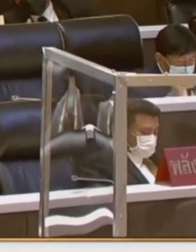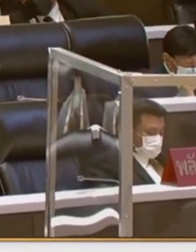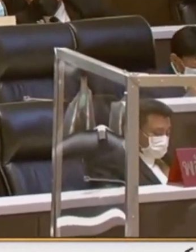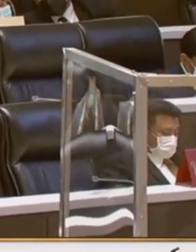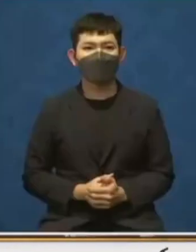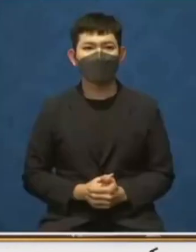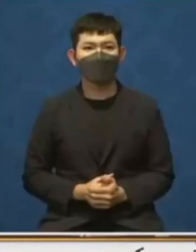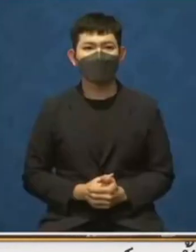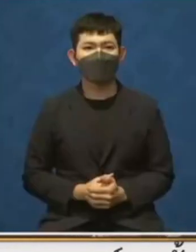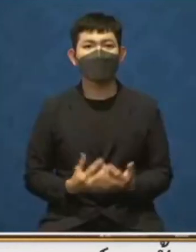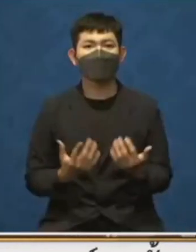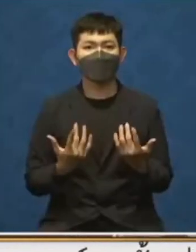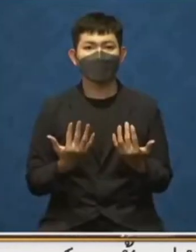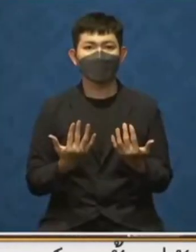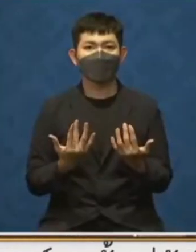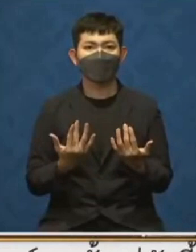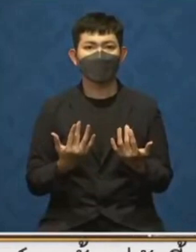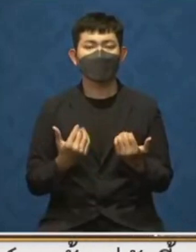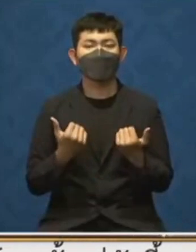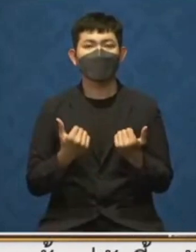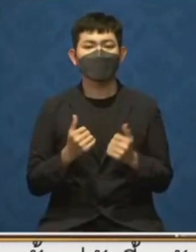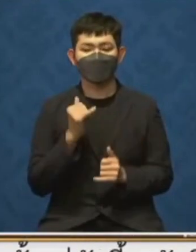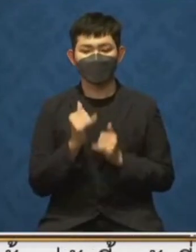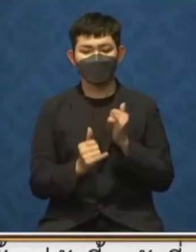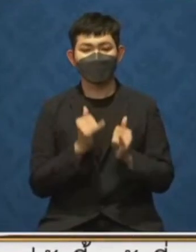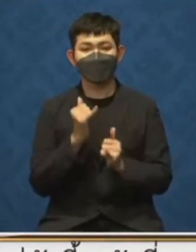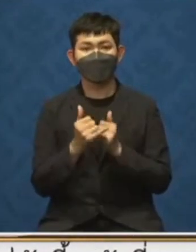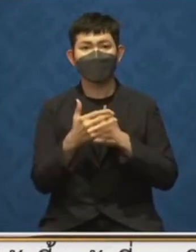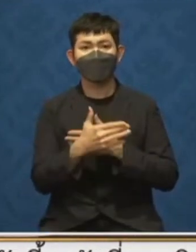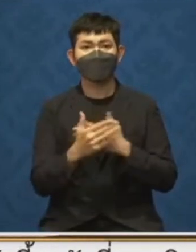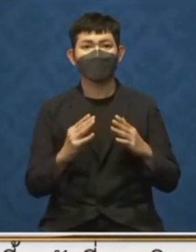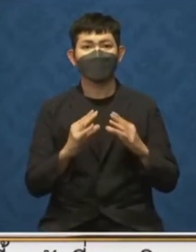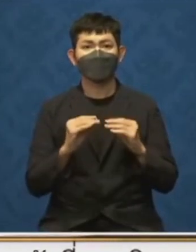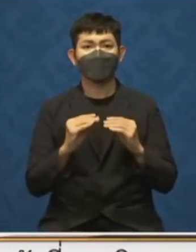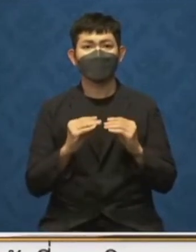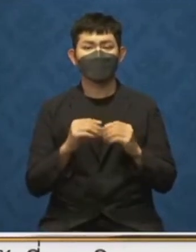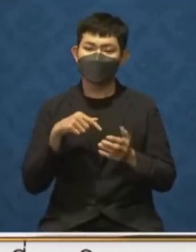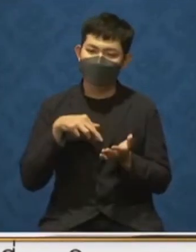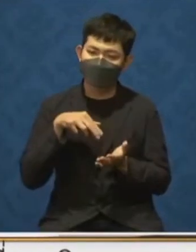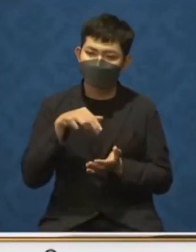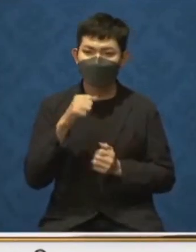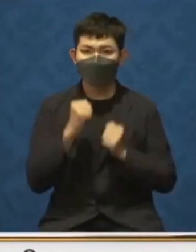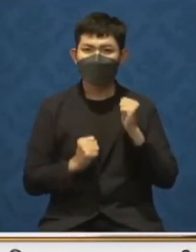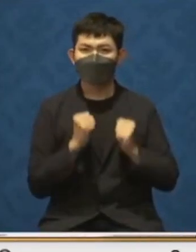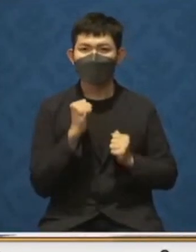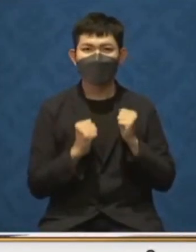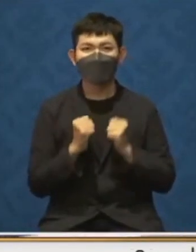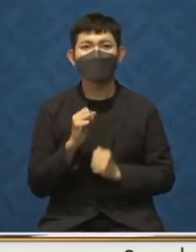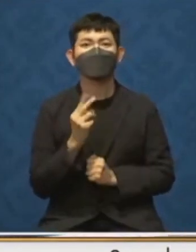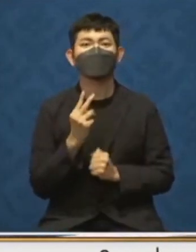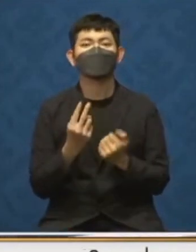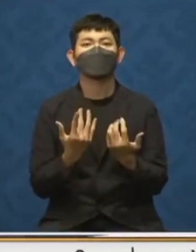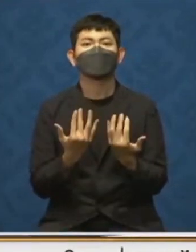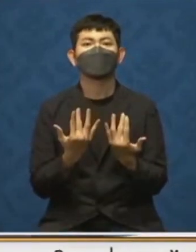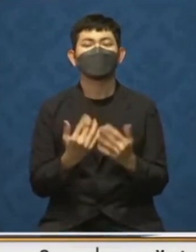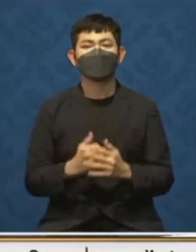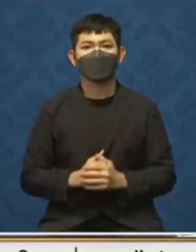รอท่านสมาชิกแป๊บหนึ่งนะครับกำลังทยอยทั้งเดินทั้งวิ่งกันเข้ามาอยู่เชิญ